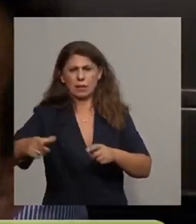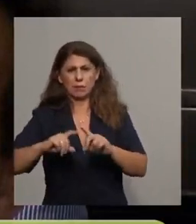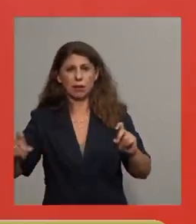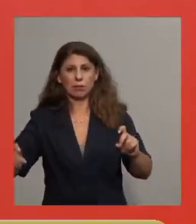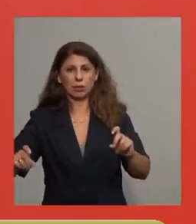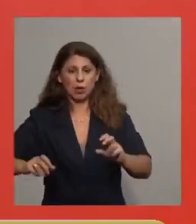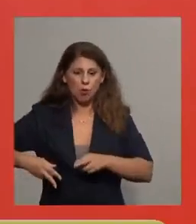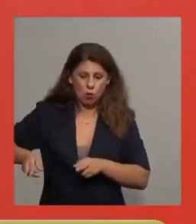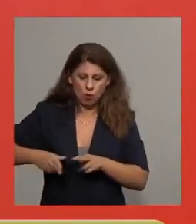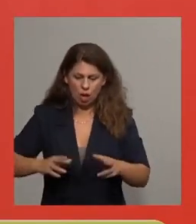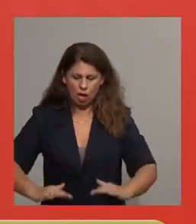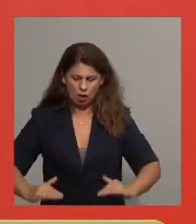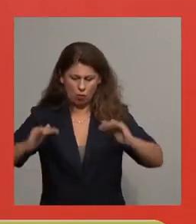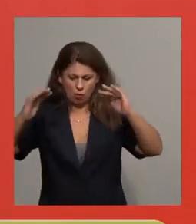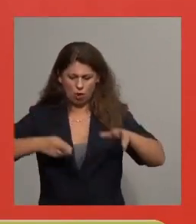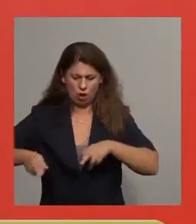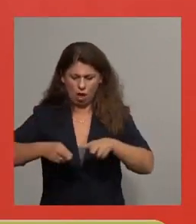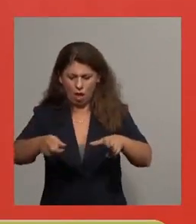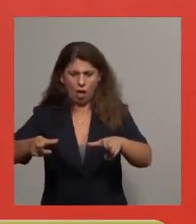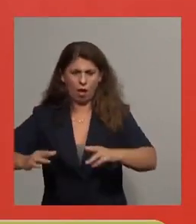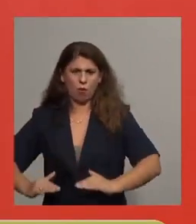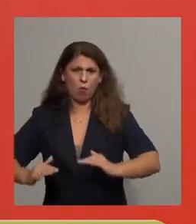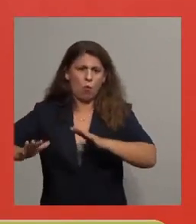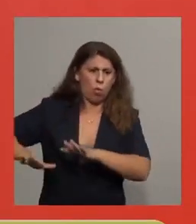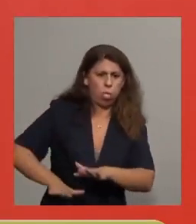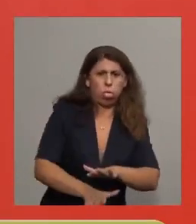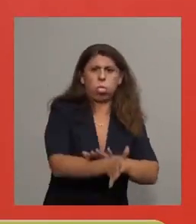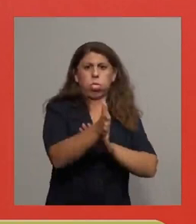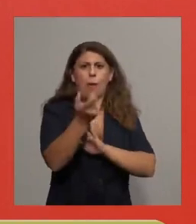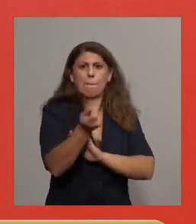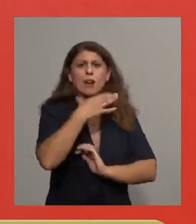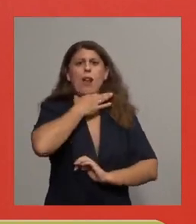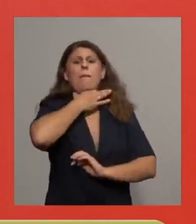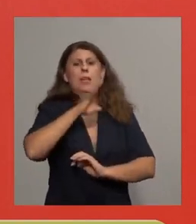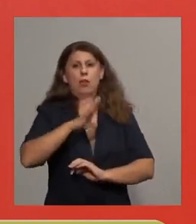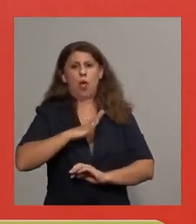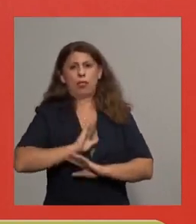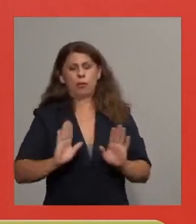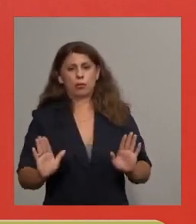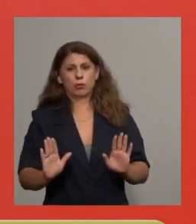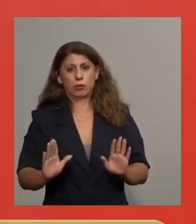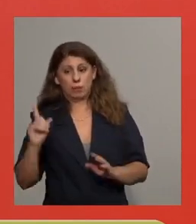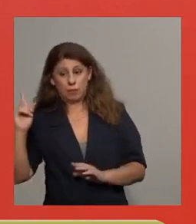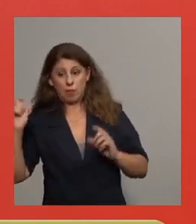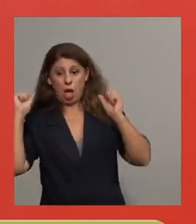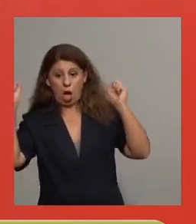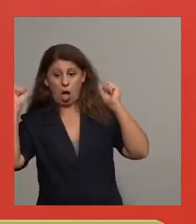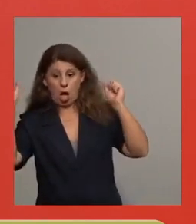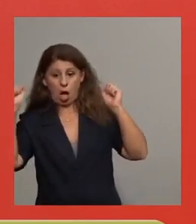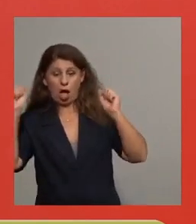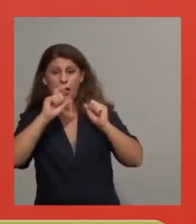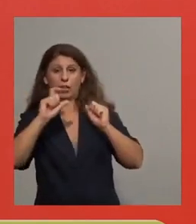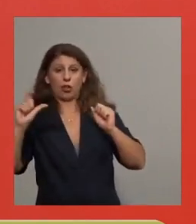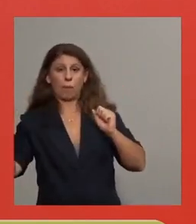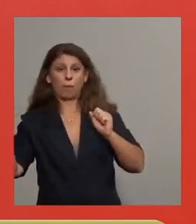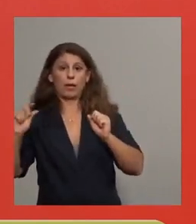κεντρικό δρόμο της πόλης. Από τη μια πανηγυρίζουν για τα εκατομμύρια ευρώ που εξασφαλίζουν για έργα